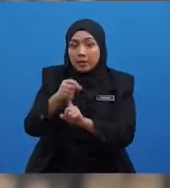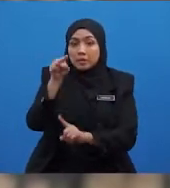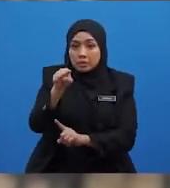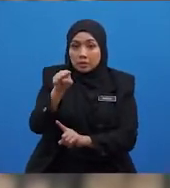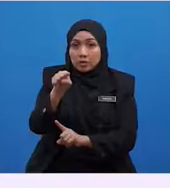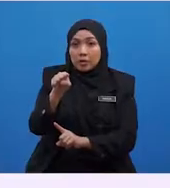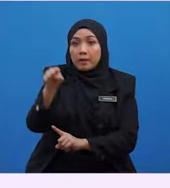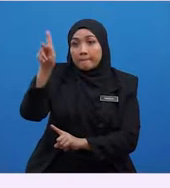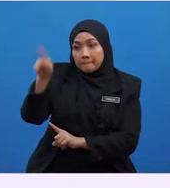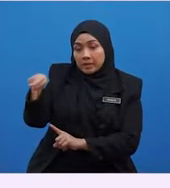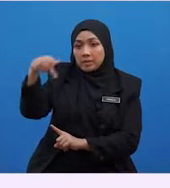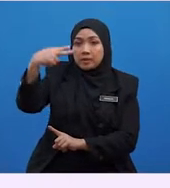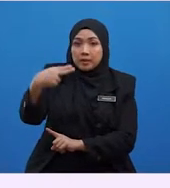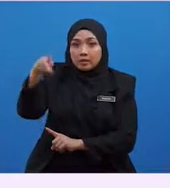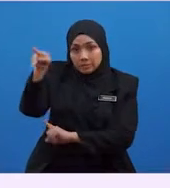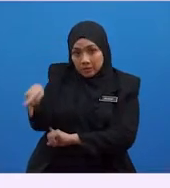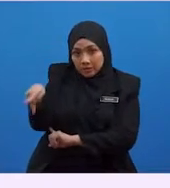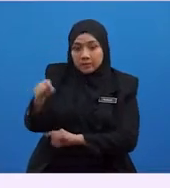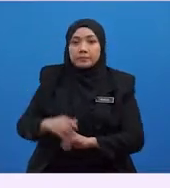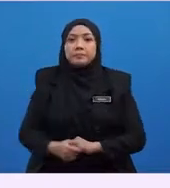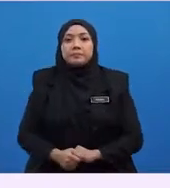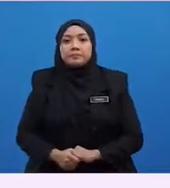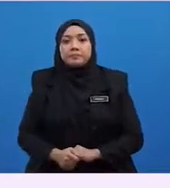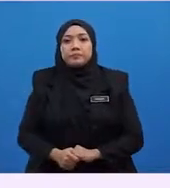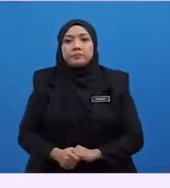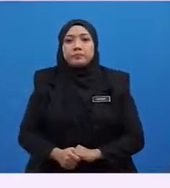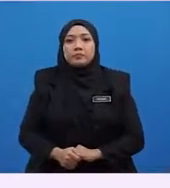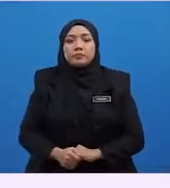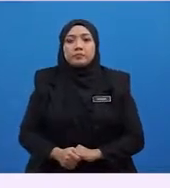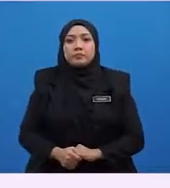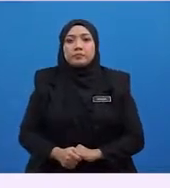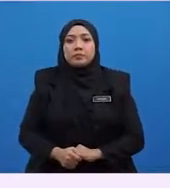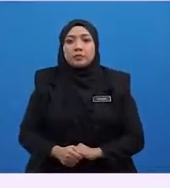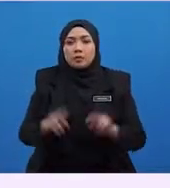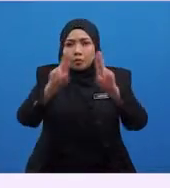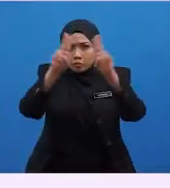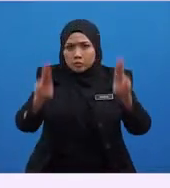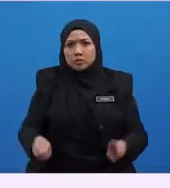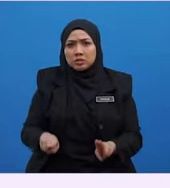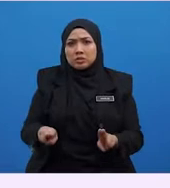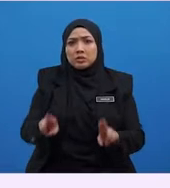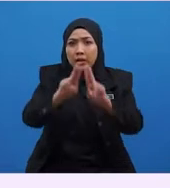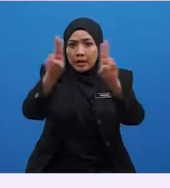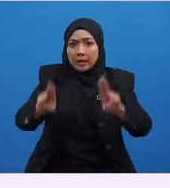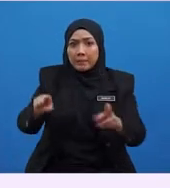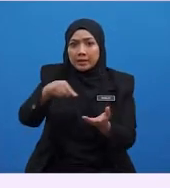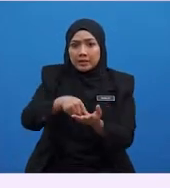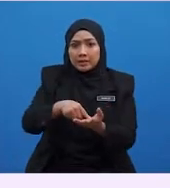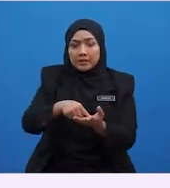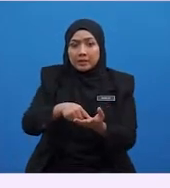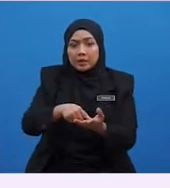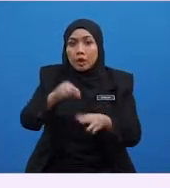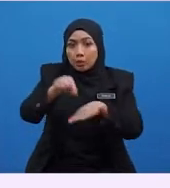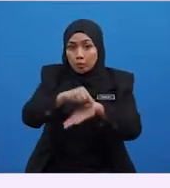capaian.php. Seterusnya, uji halaman capaian dengan menjalankan pelayar web